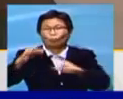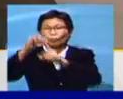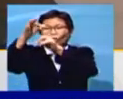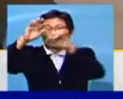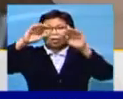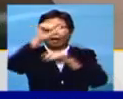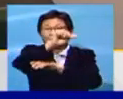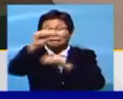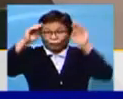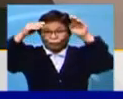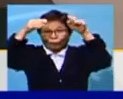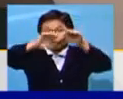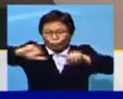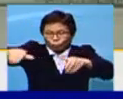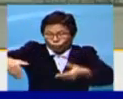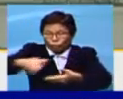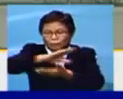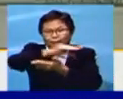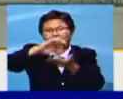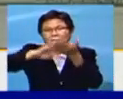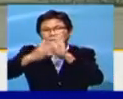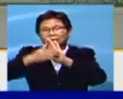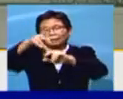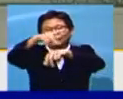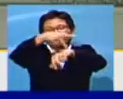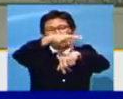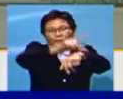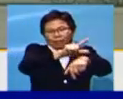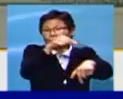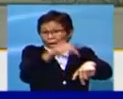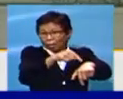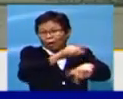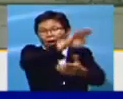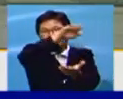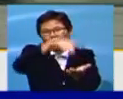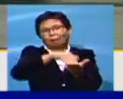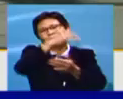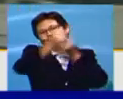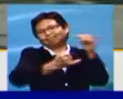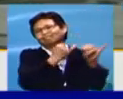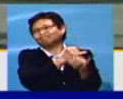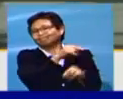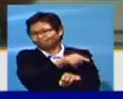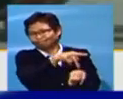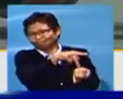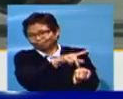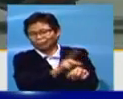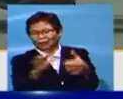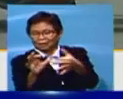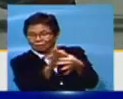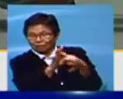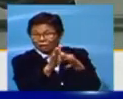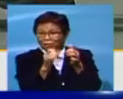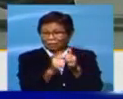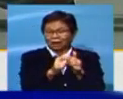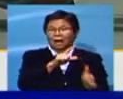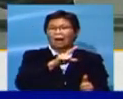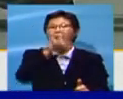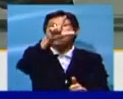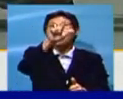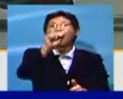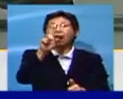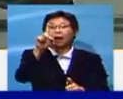Air Asia untuk memperkenal dan menjadikan Langkawi sebagai hub antarabangsa sehubungan itu kerjasama dijalin dengan lembaga